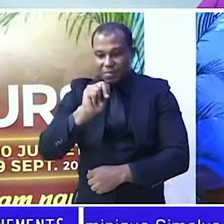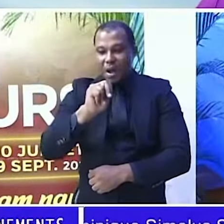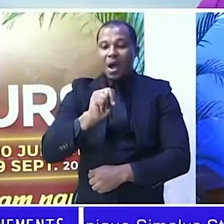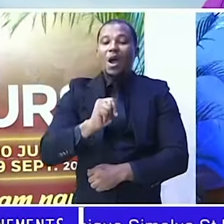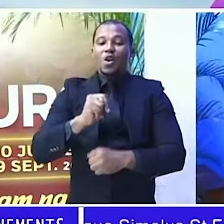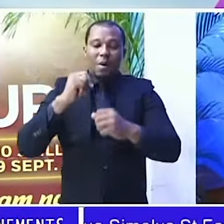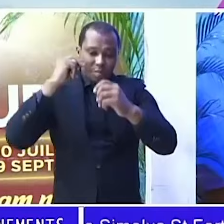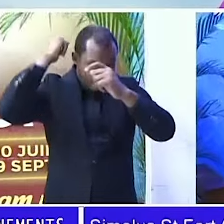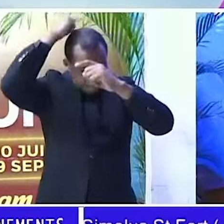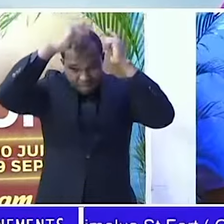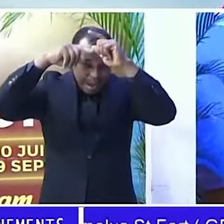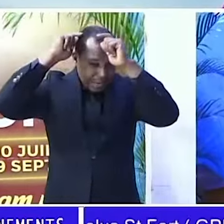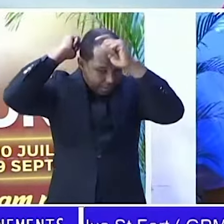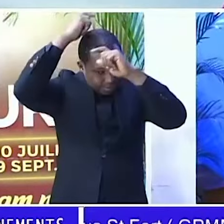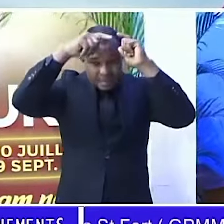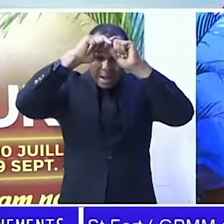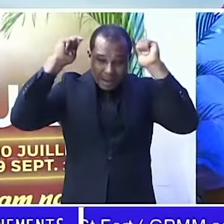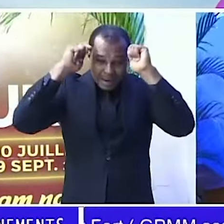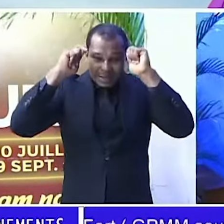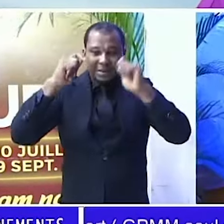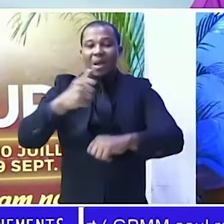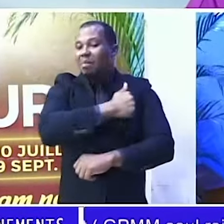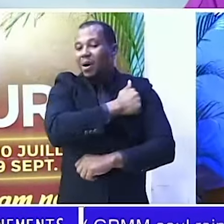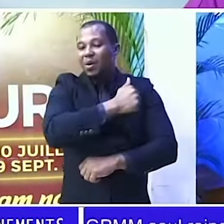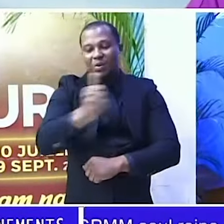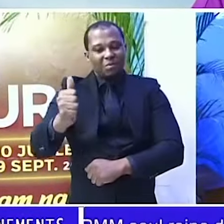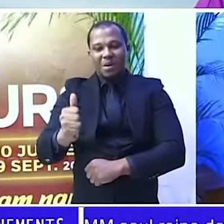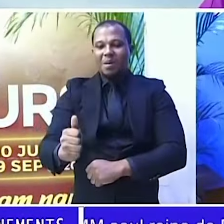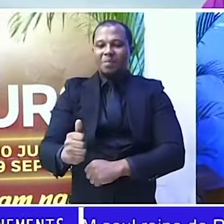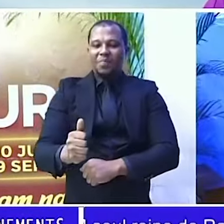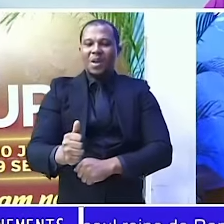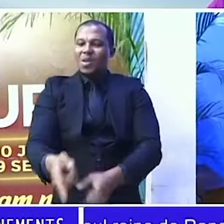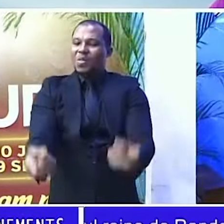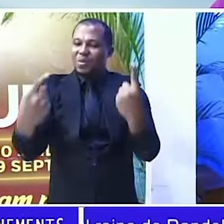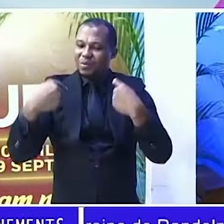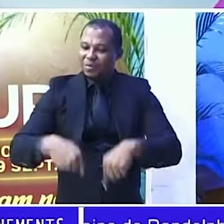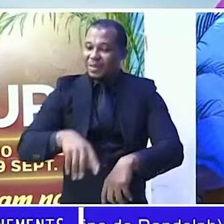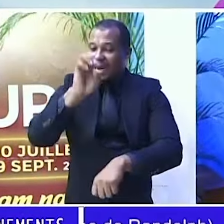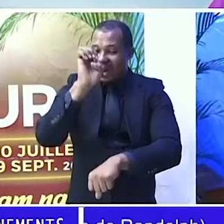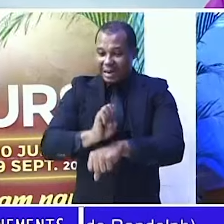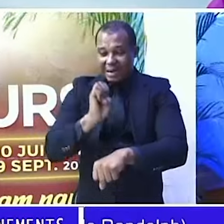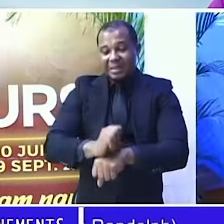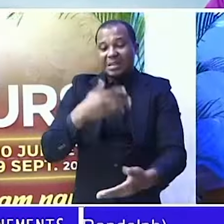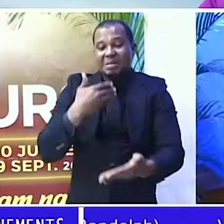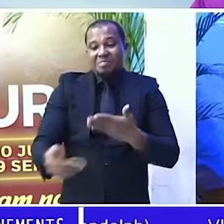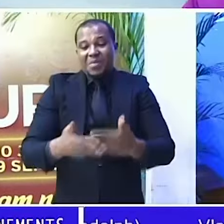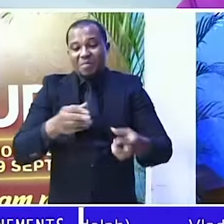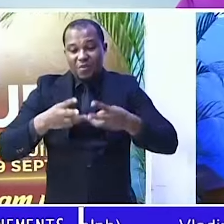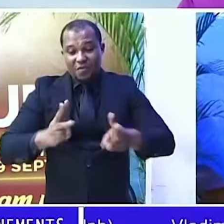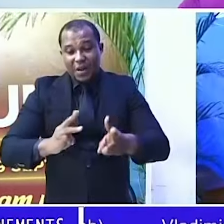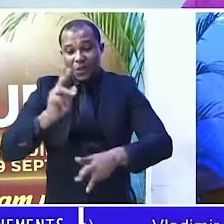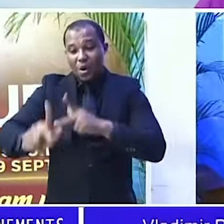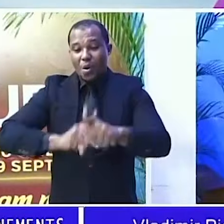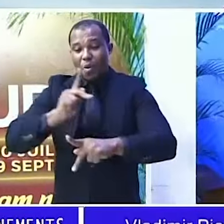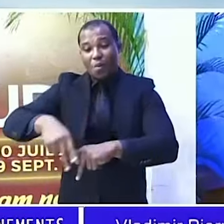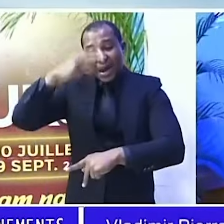mette, mais nous-mêmes, en pile fois, nous caler qu'on nous trop. Imagine on m'oblige devant